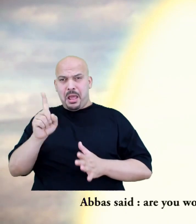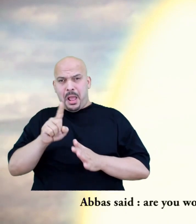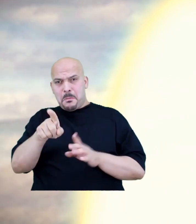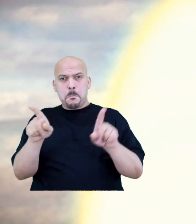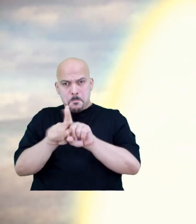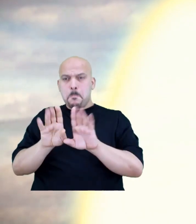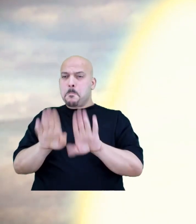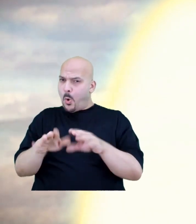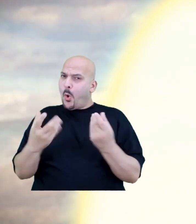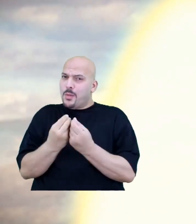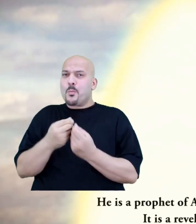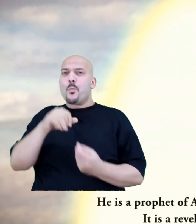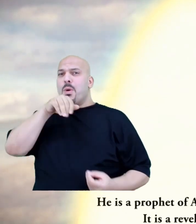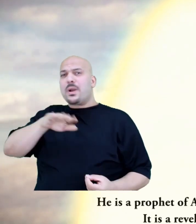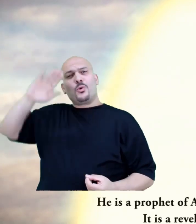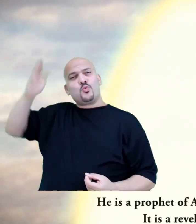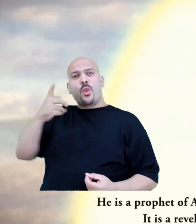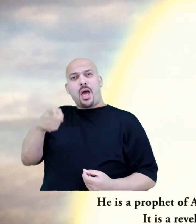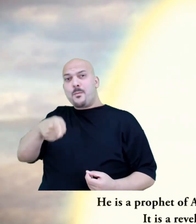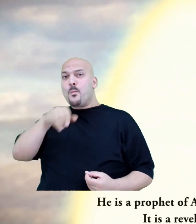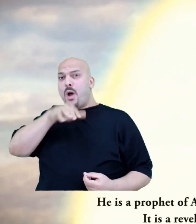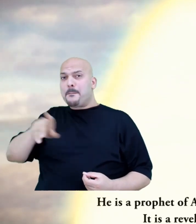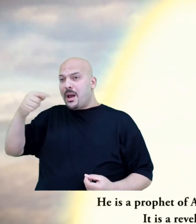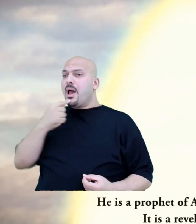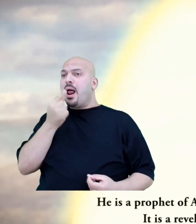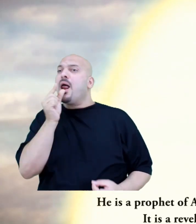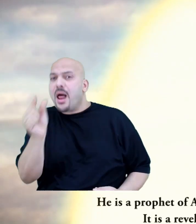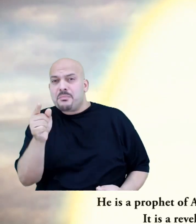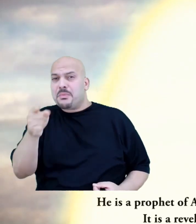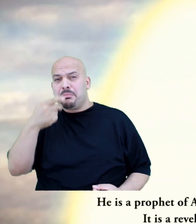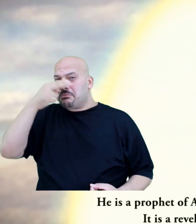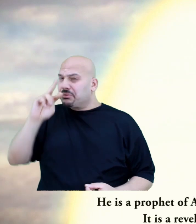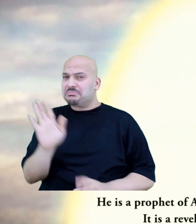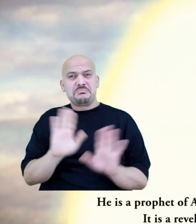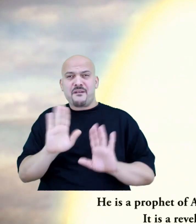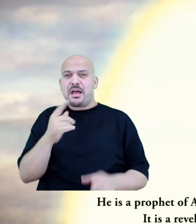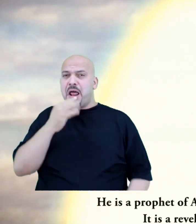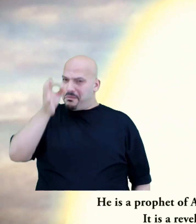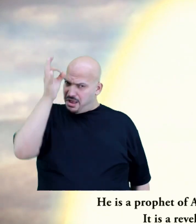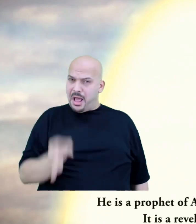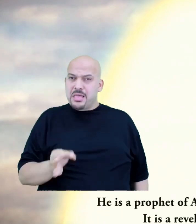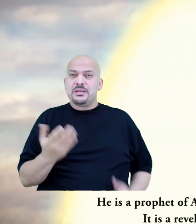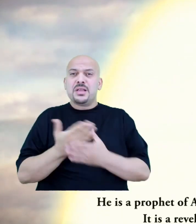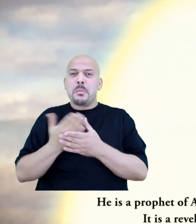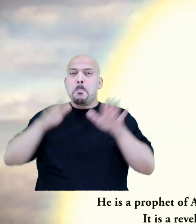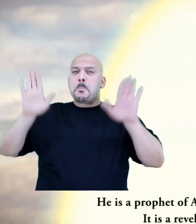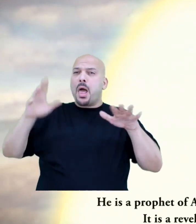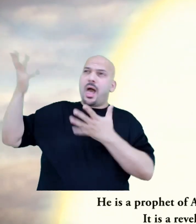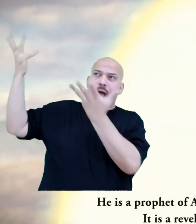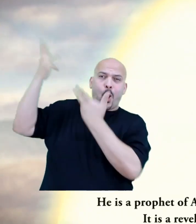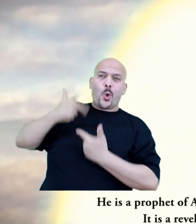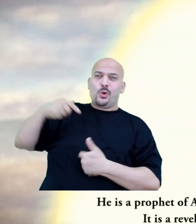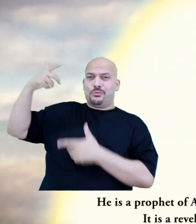رجل؟ إنه نبي مرسل ولا ينطق عن الهوى، وإنما هو